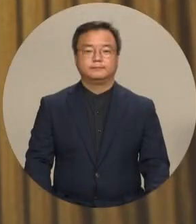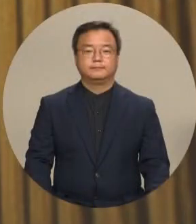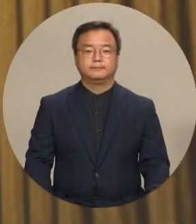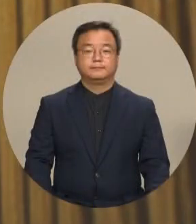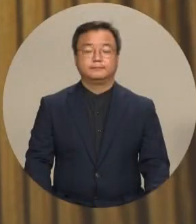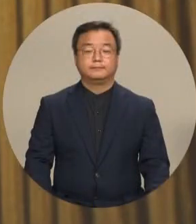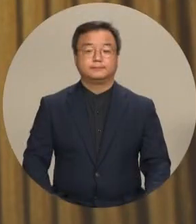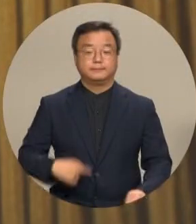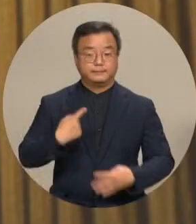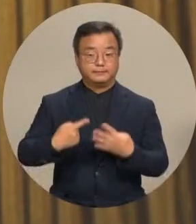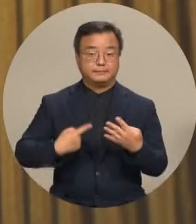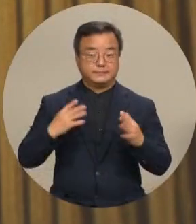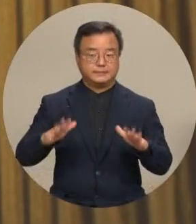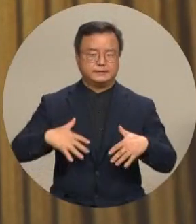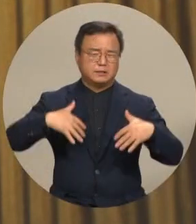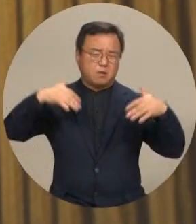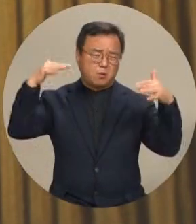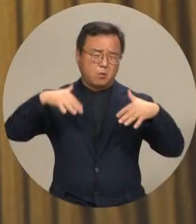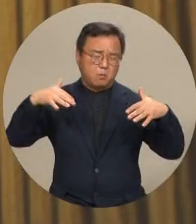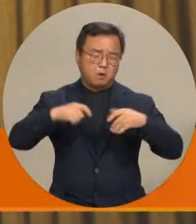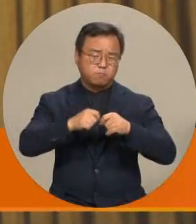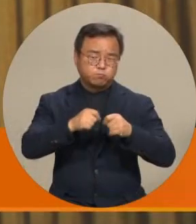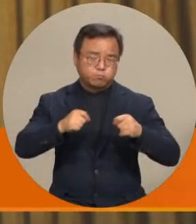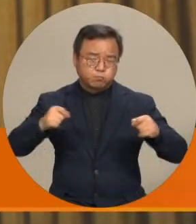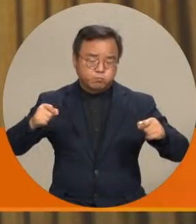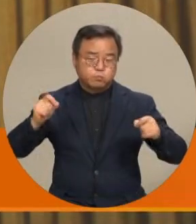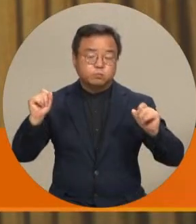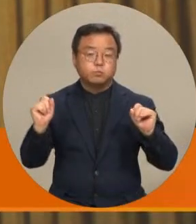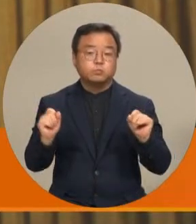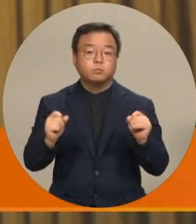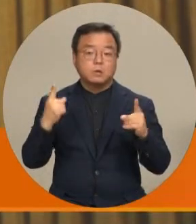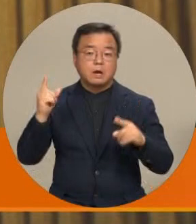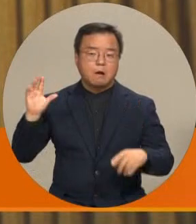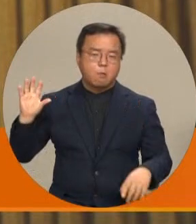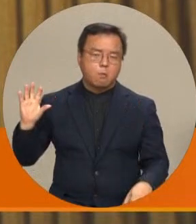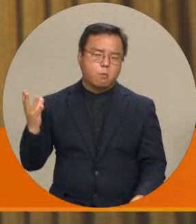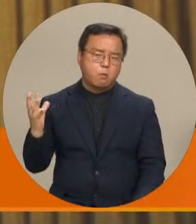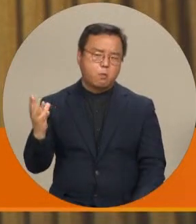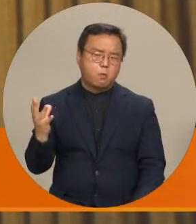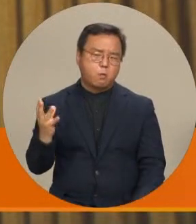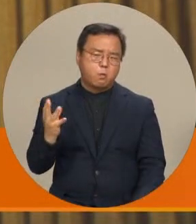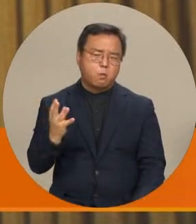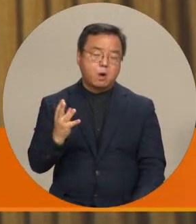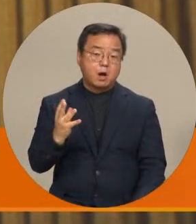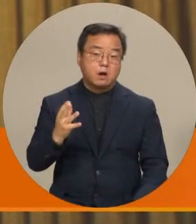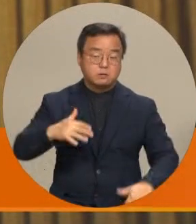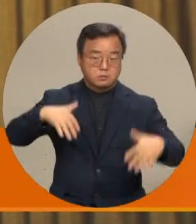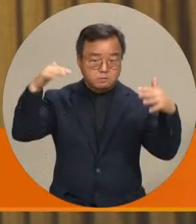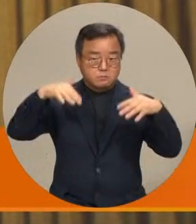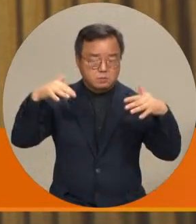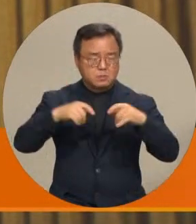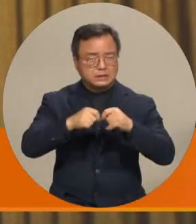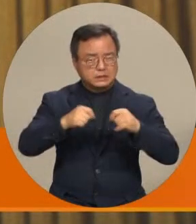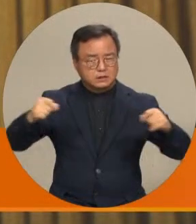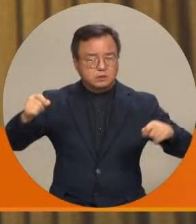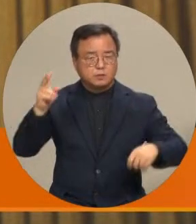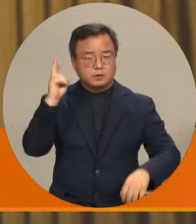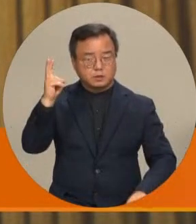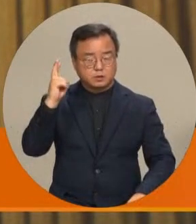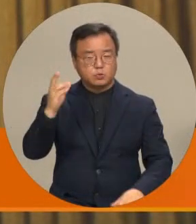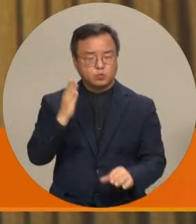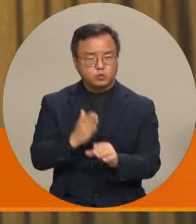가을 장마 속에이 태풍의 영향까지 더해져서 긴 비가 예보되어 있습니다